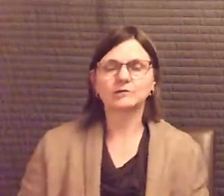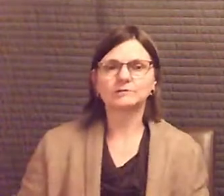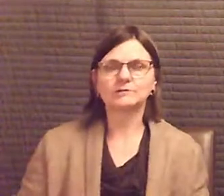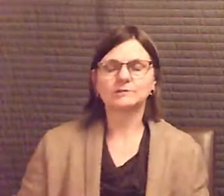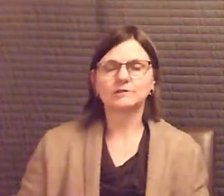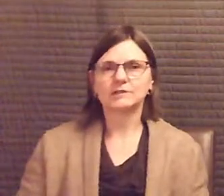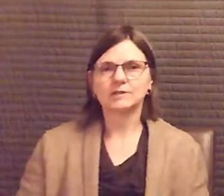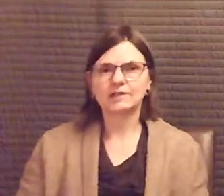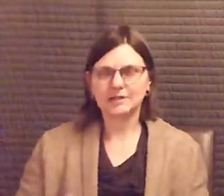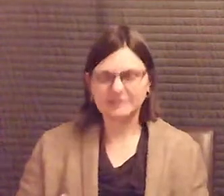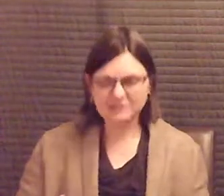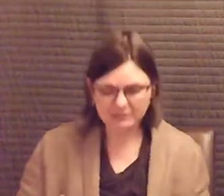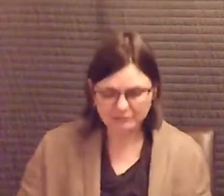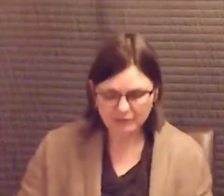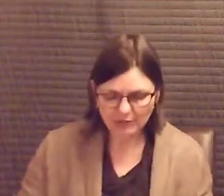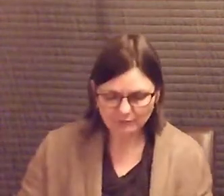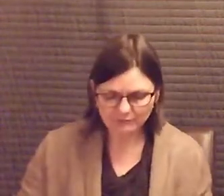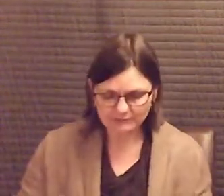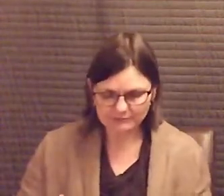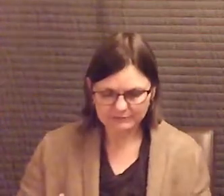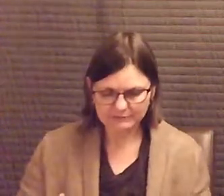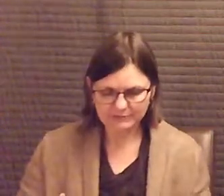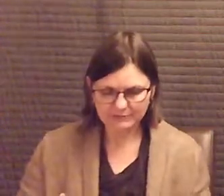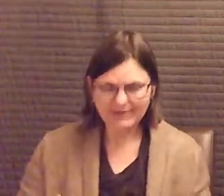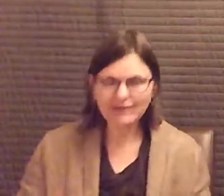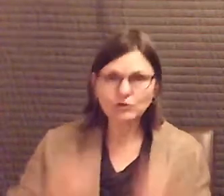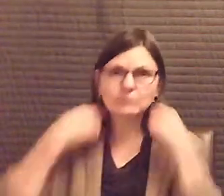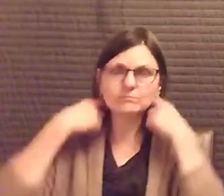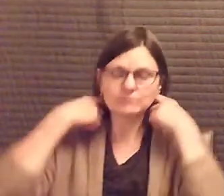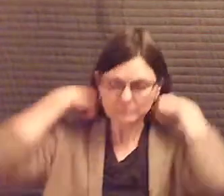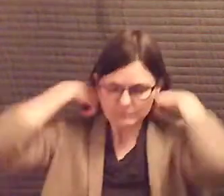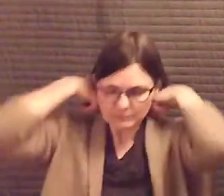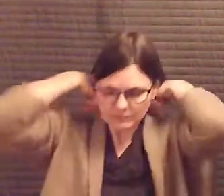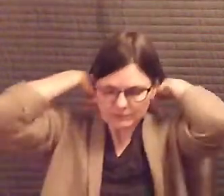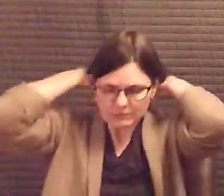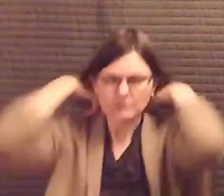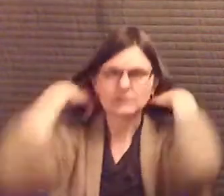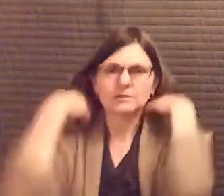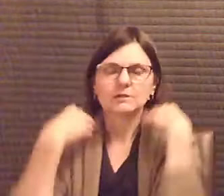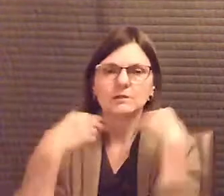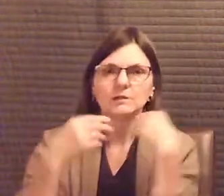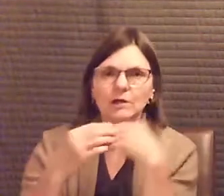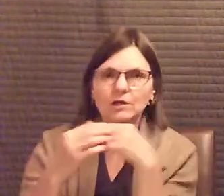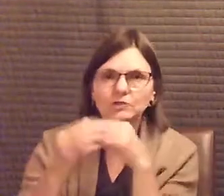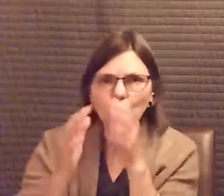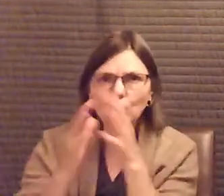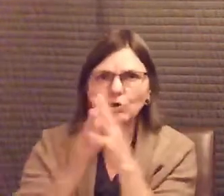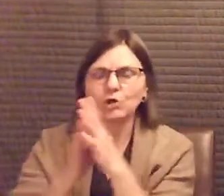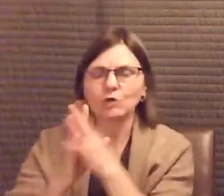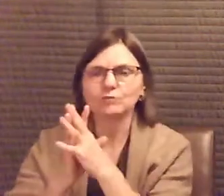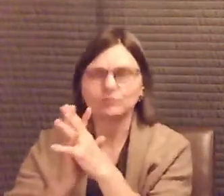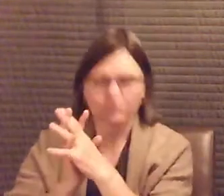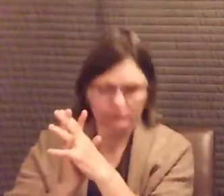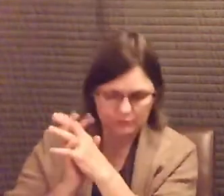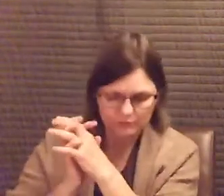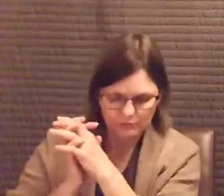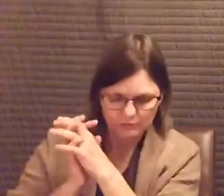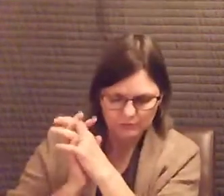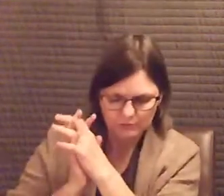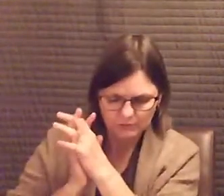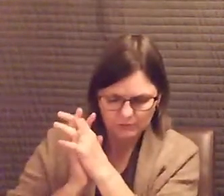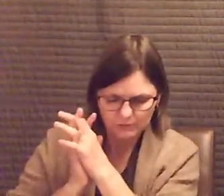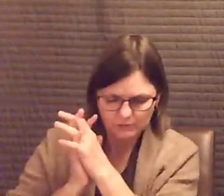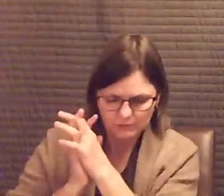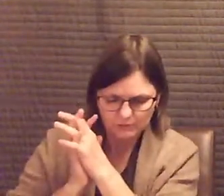immers meer op de bel op de stick van de duivel why waarom ik al die familie het ongeloof was